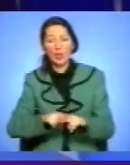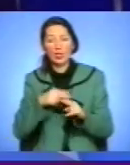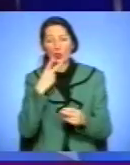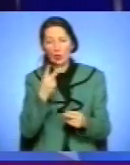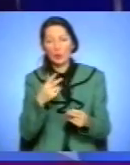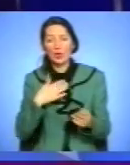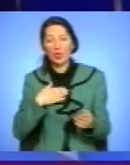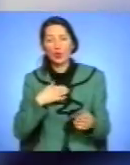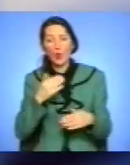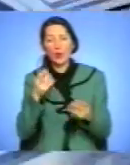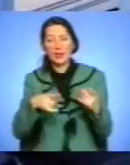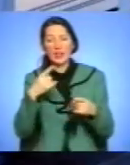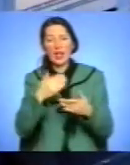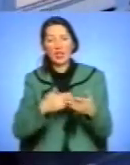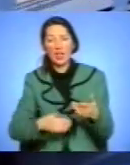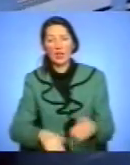телеканалі.